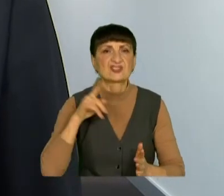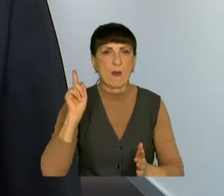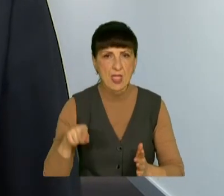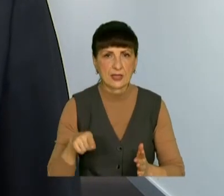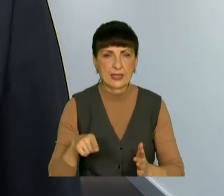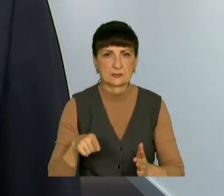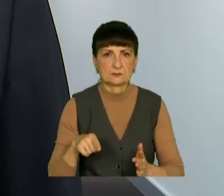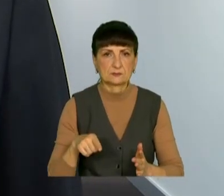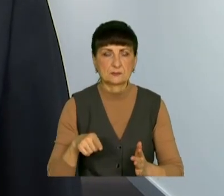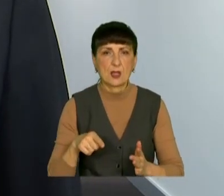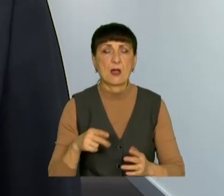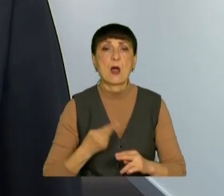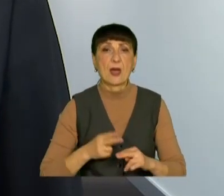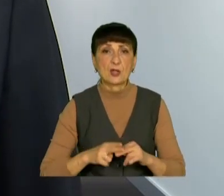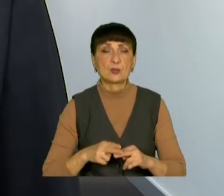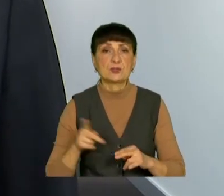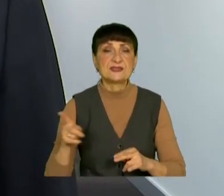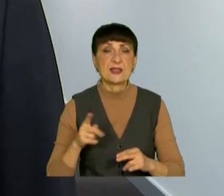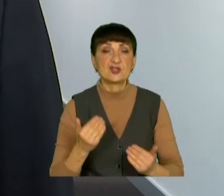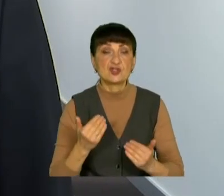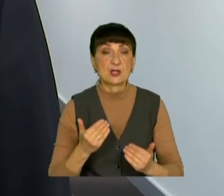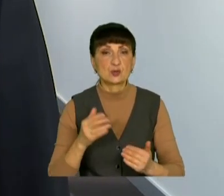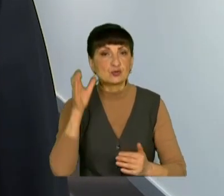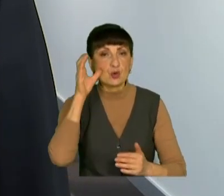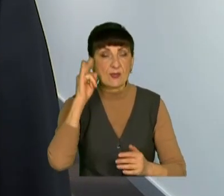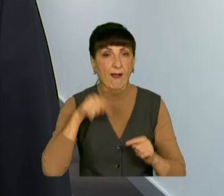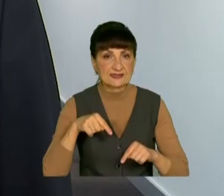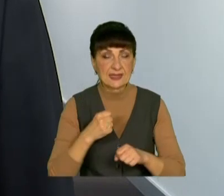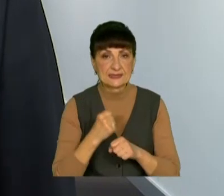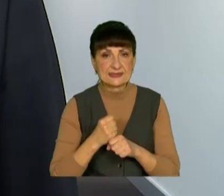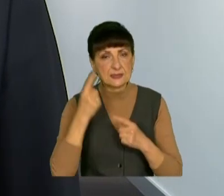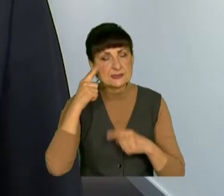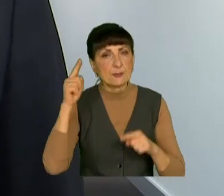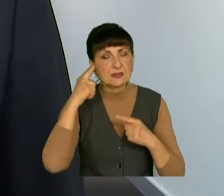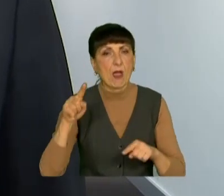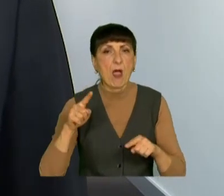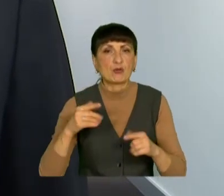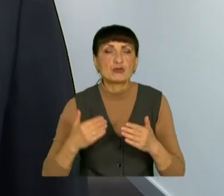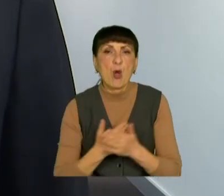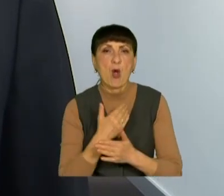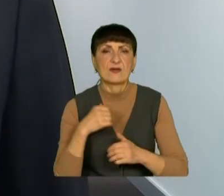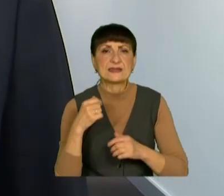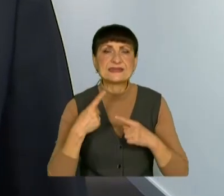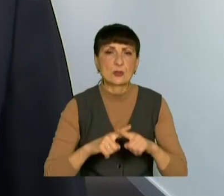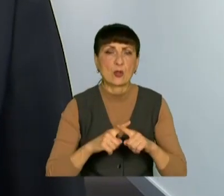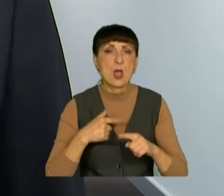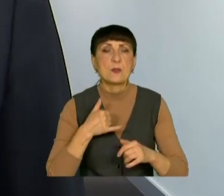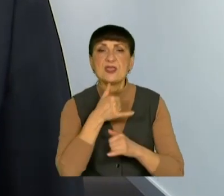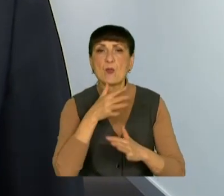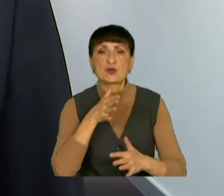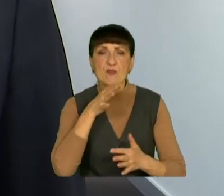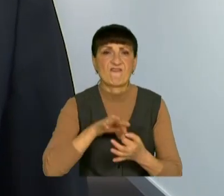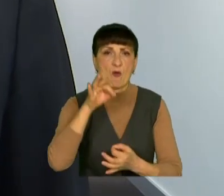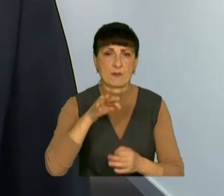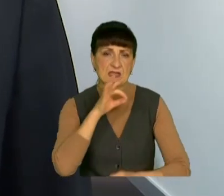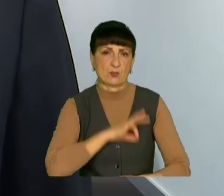прогрессивные направления, которые сегодня ученые Казахстана изобретают, мы не можем вовремя